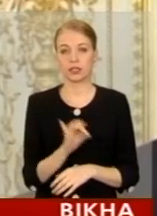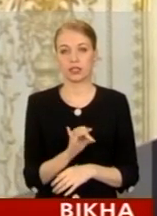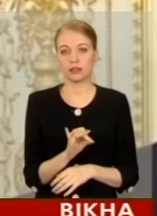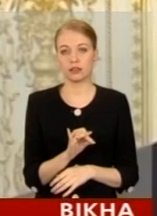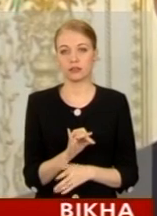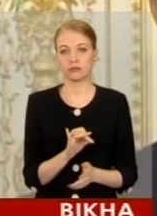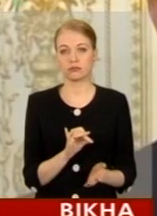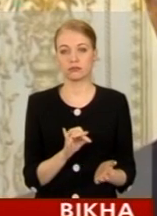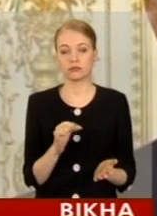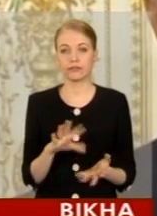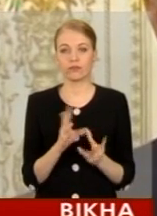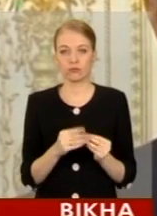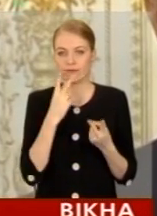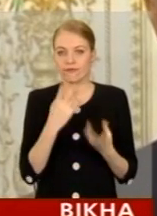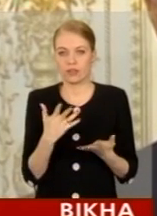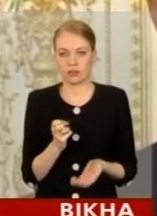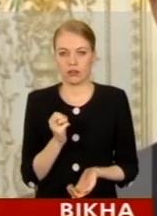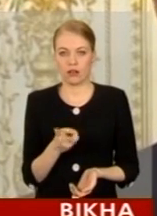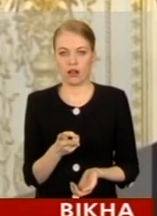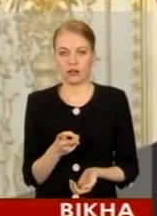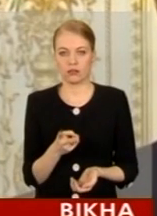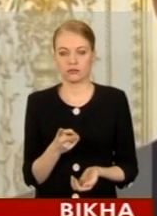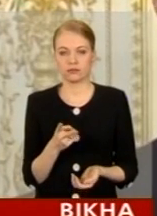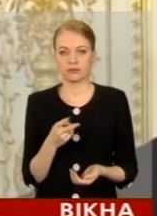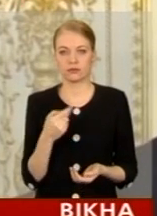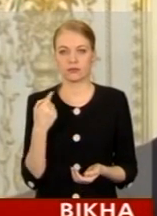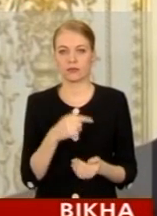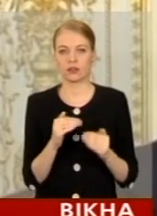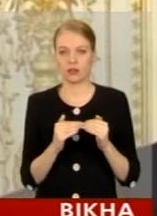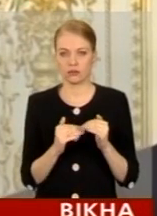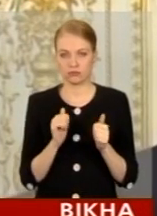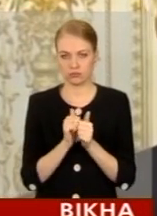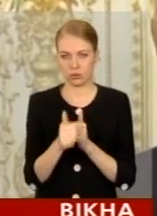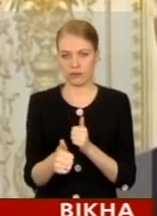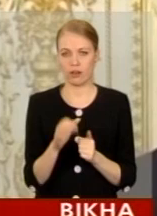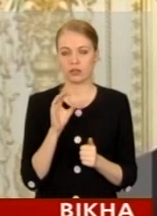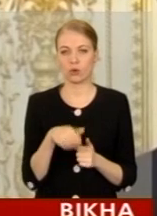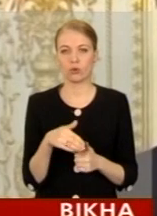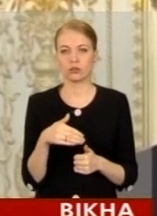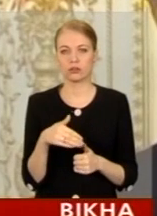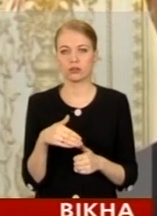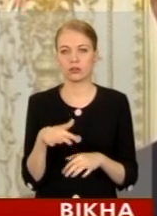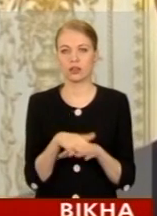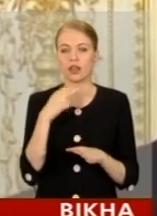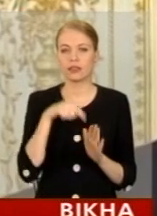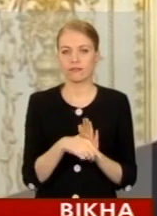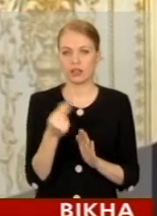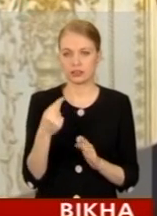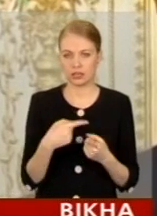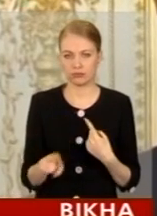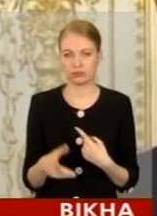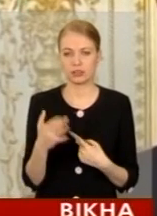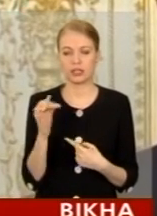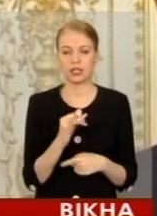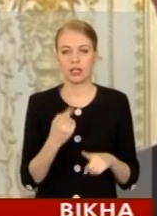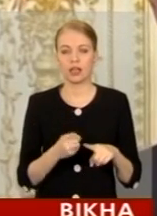И, в общем, видно даже, как он отрывается и от динамики, от конъюнктуры нефтяных цен.